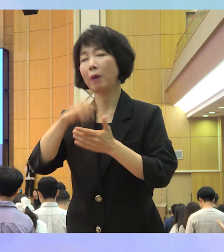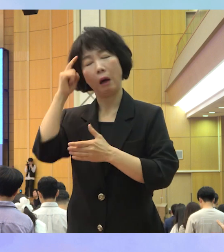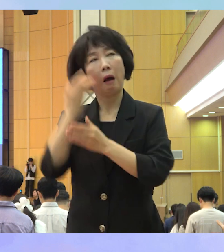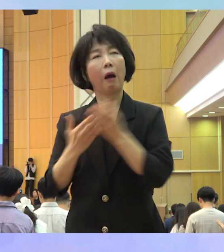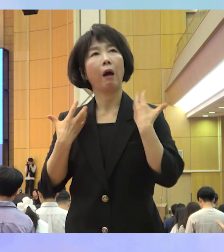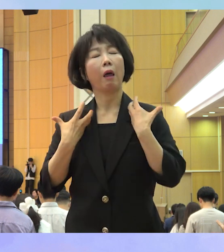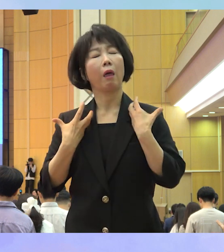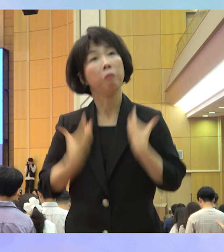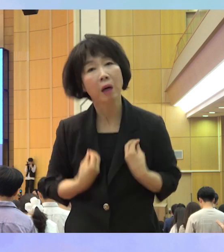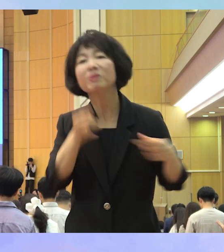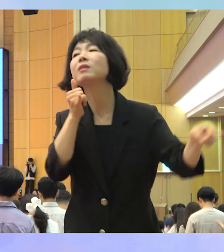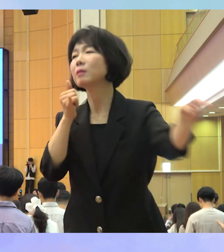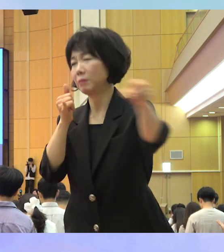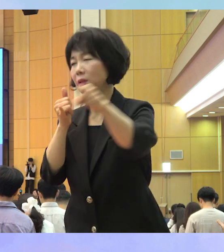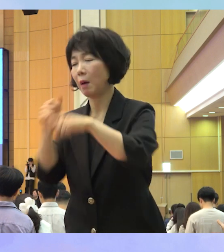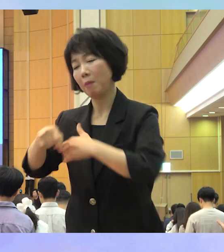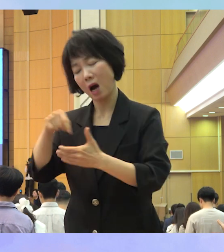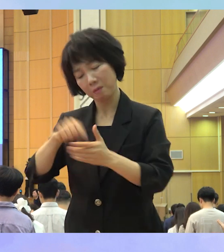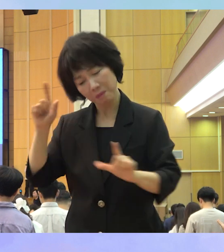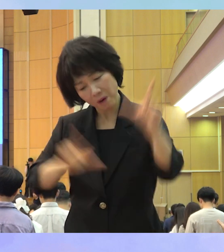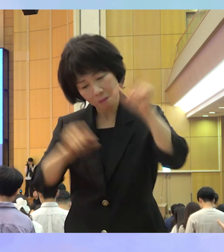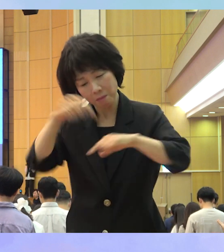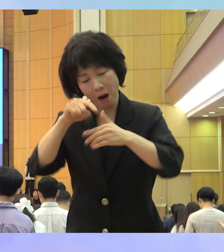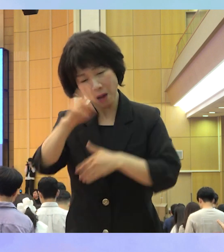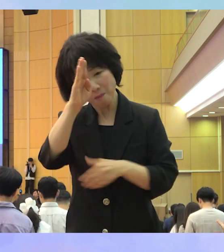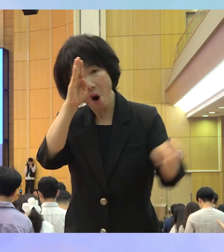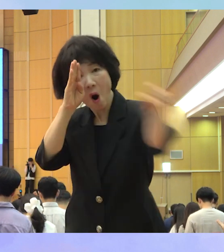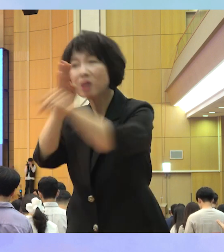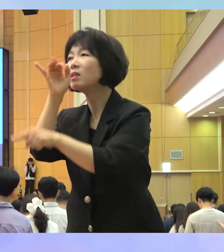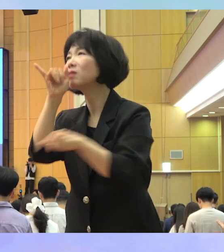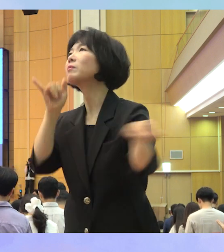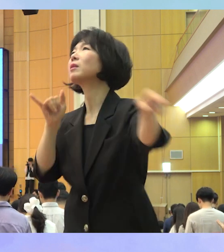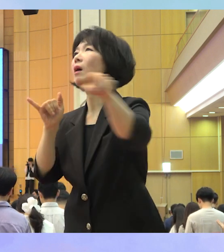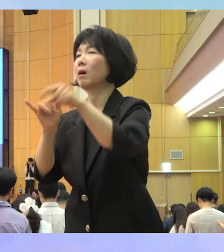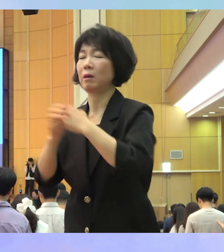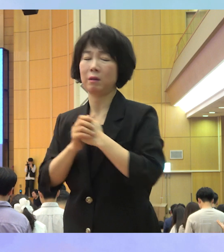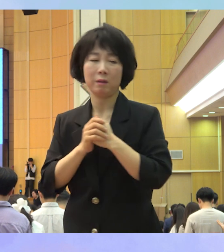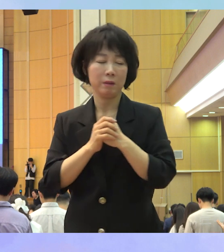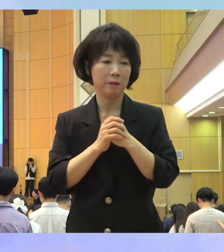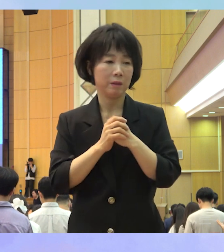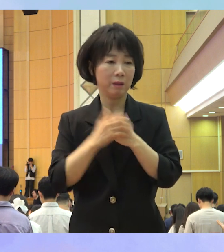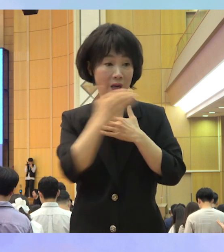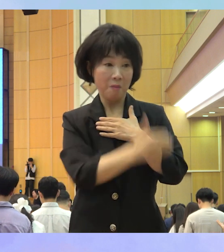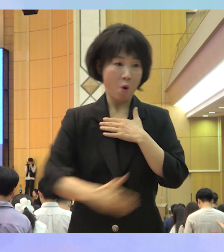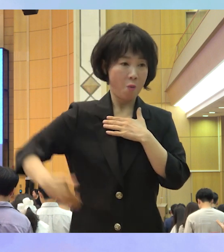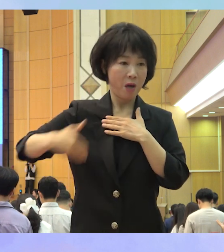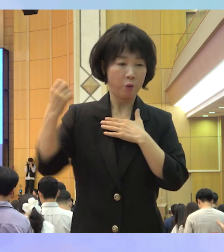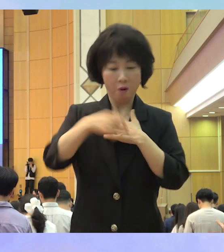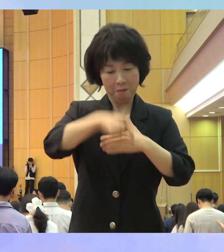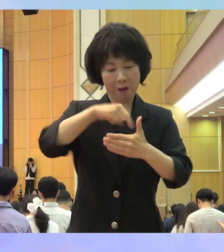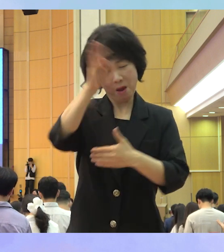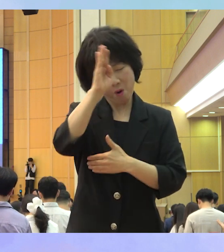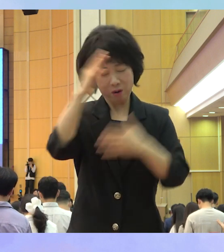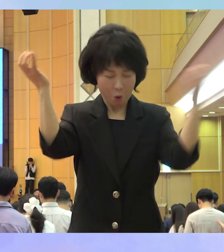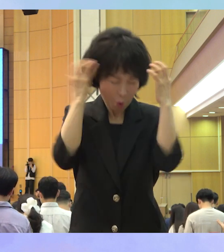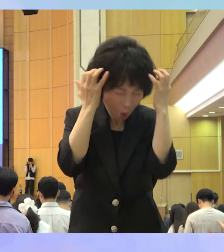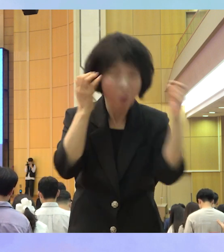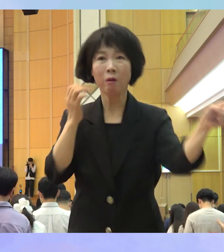낙심이 찾아오는 그런 마음의 병을 가진 주님의 자녀도 있습니다. 육체의 고통과 마음의